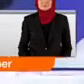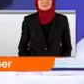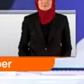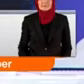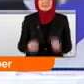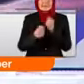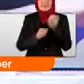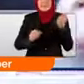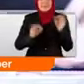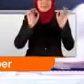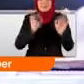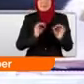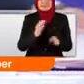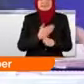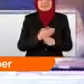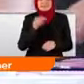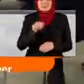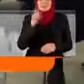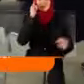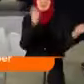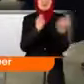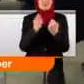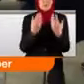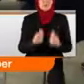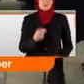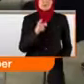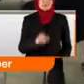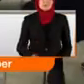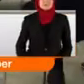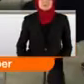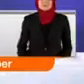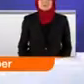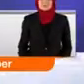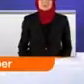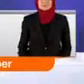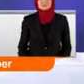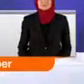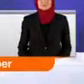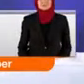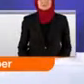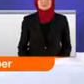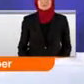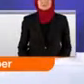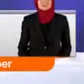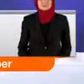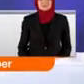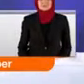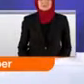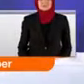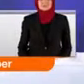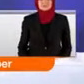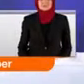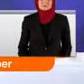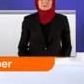gerilimin fitilini ateşleyen de işte bu tartışma oldu Ne diyorsunuz Efendi siyasi oyun mu oynuyorsunuz benden yüzde on beş